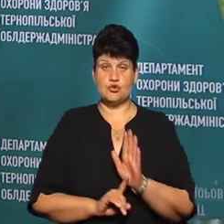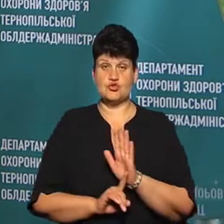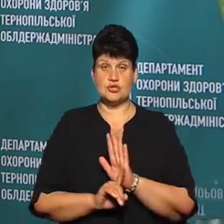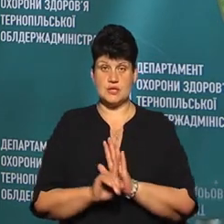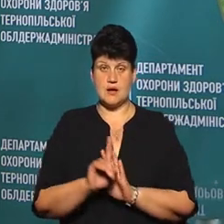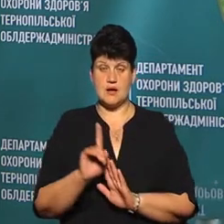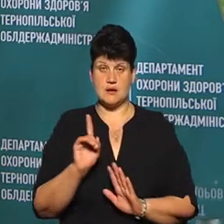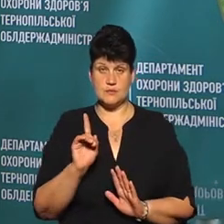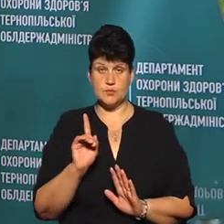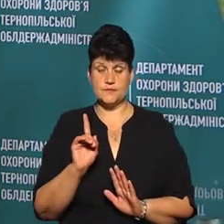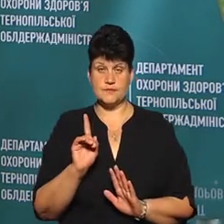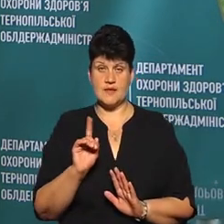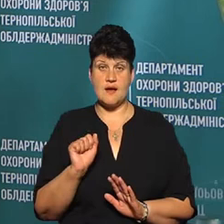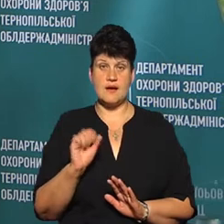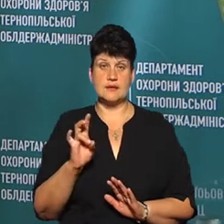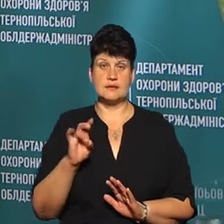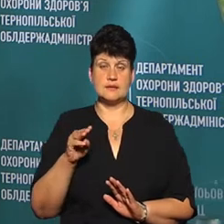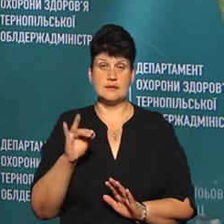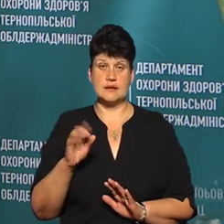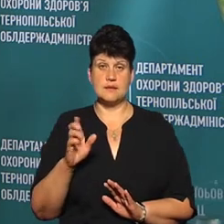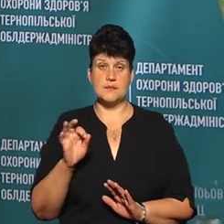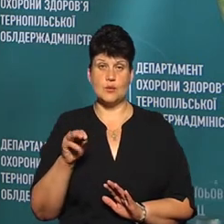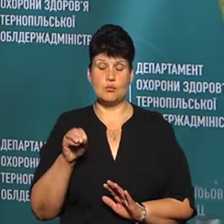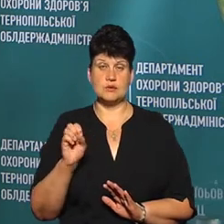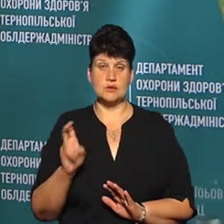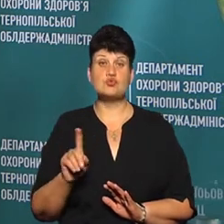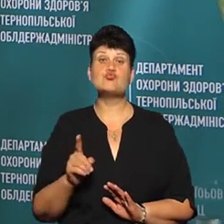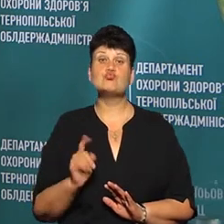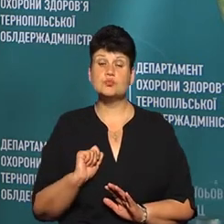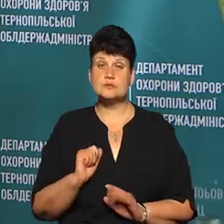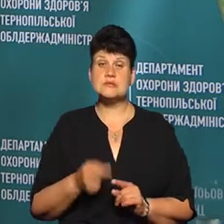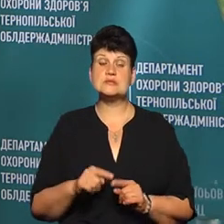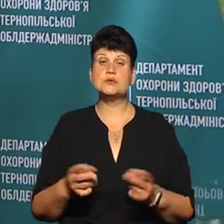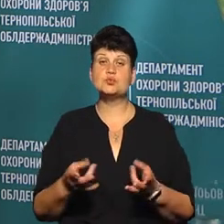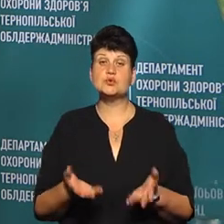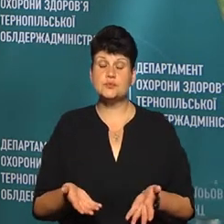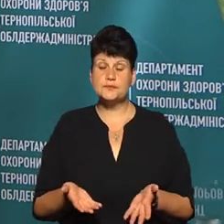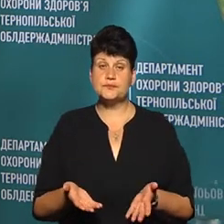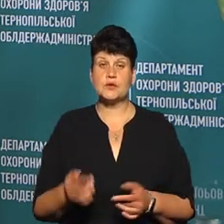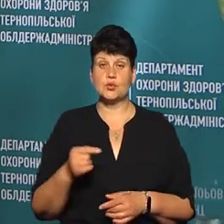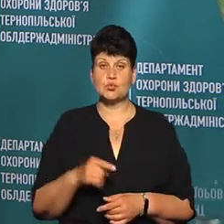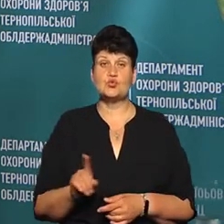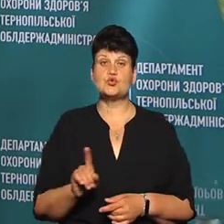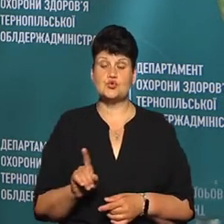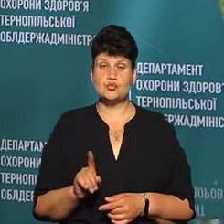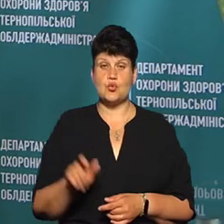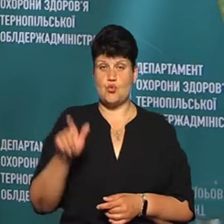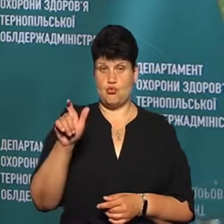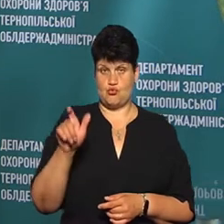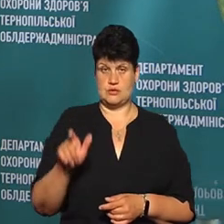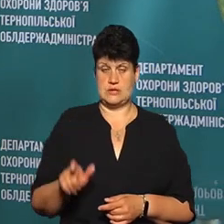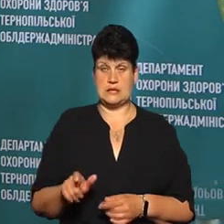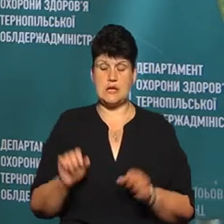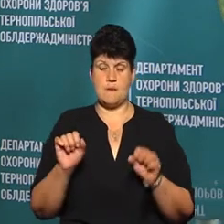стартуємо із антибіотиків. Чому це необхідно? Тому що людина